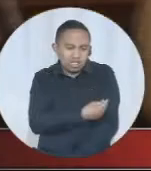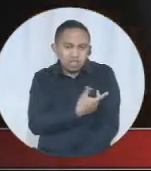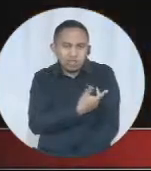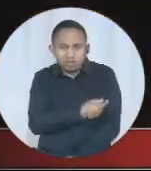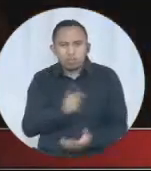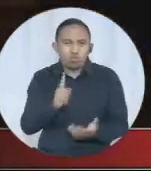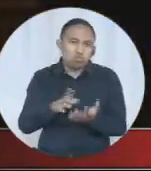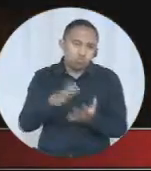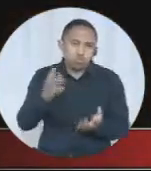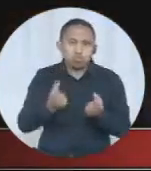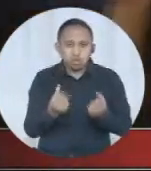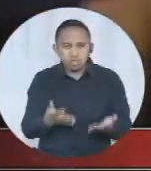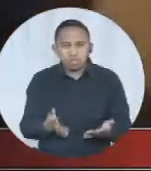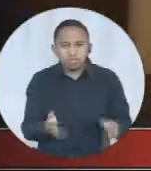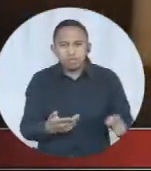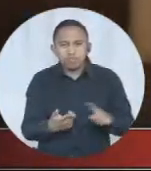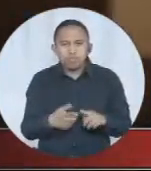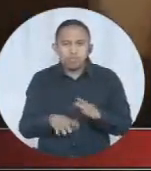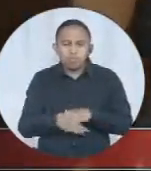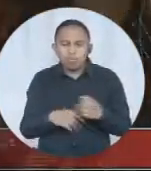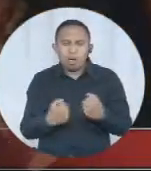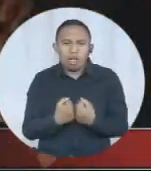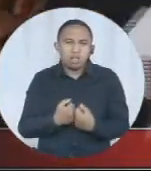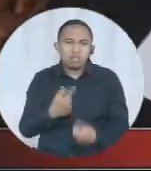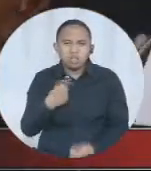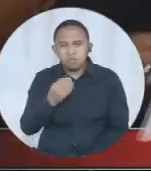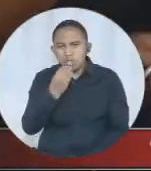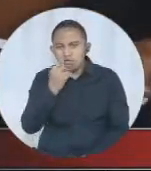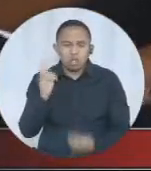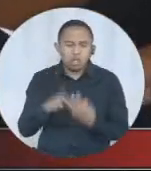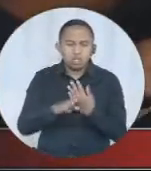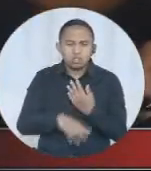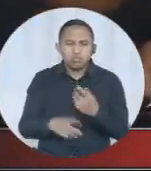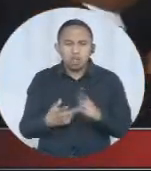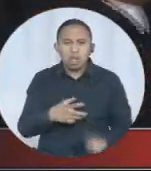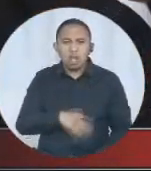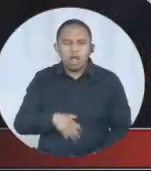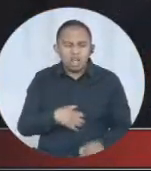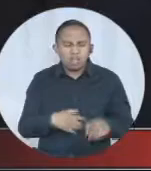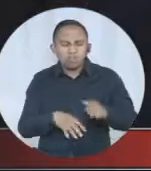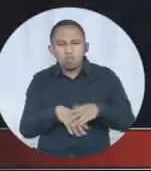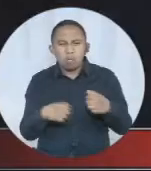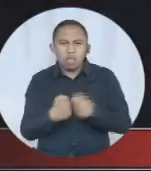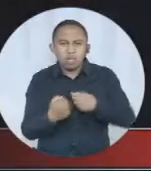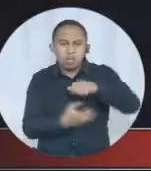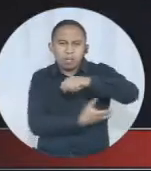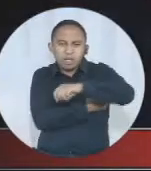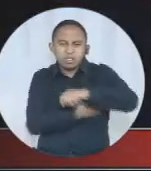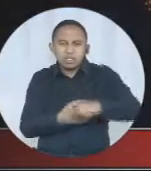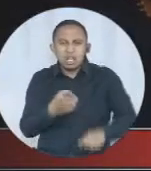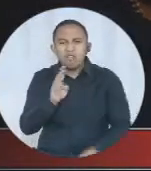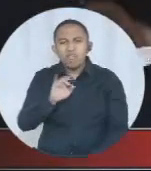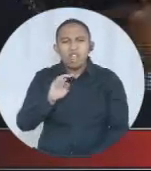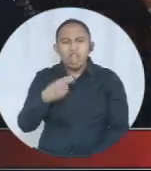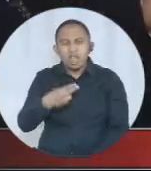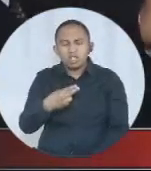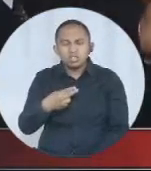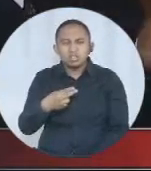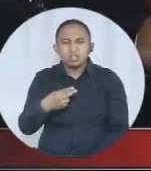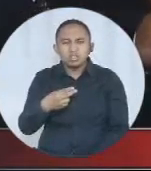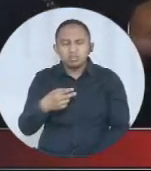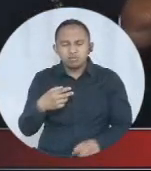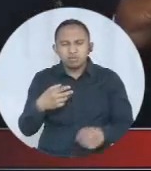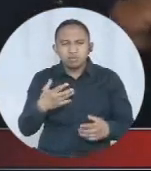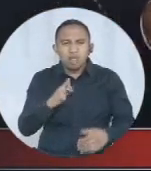tetikasa amin'ny ady amin'ny tsy fanjaritsakafo any atsimo ny ady amin'nyrety mifindra toy ny pesta ny VIH ny tuberculose na ny raboka moa